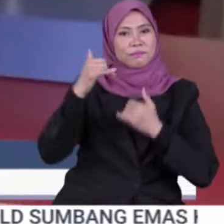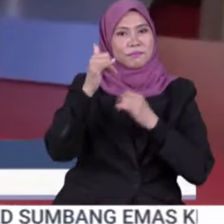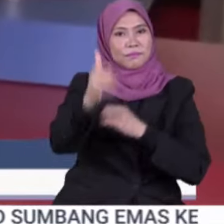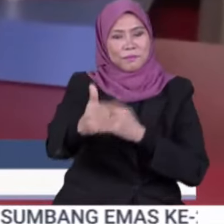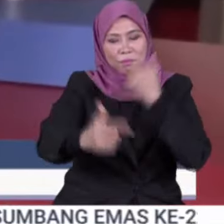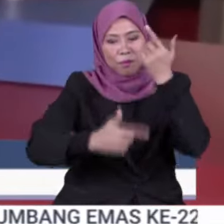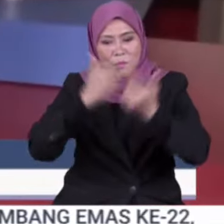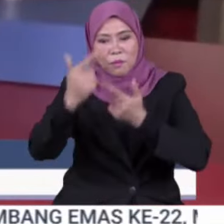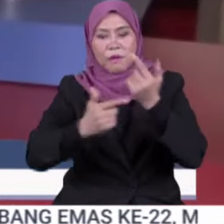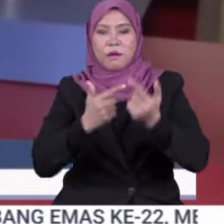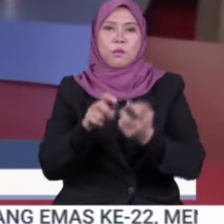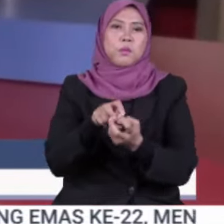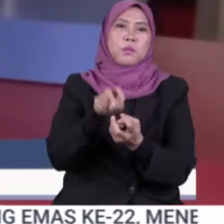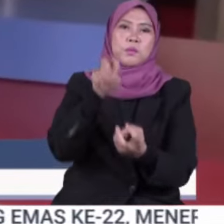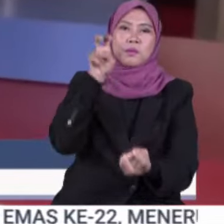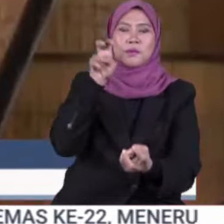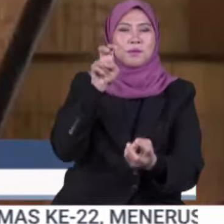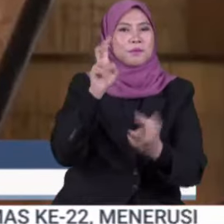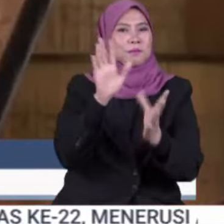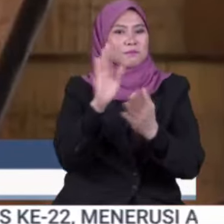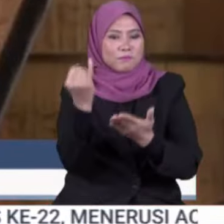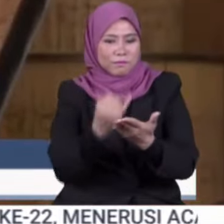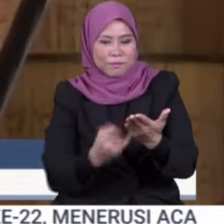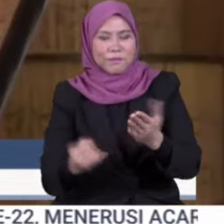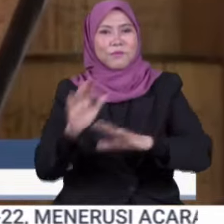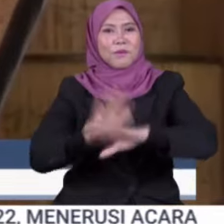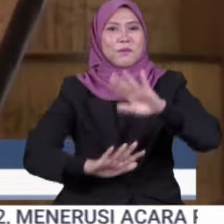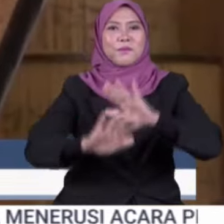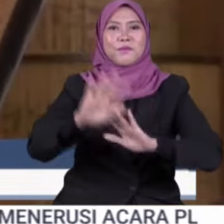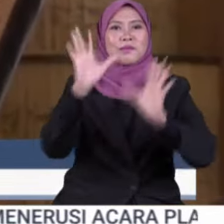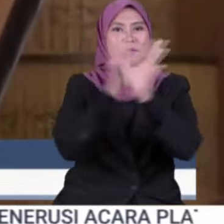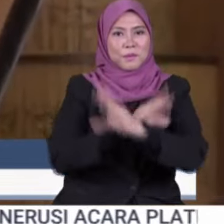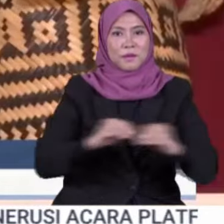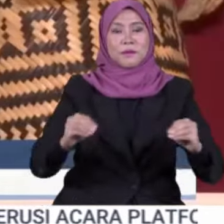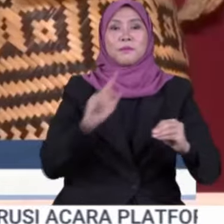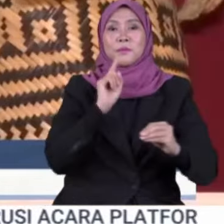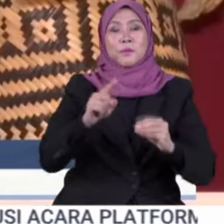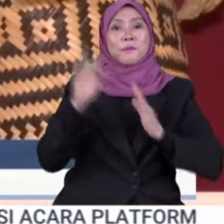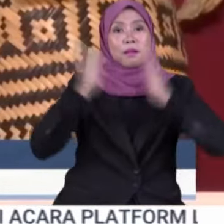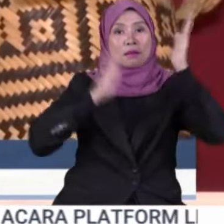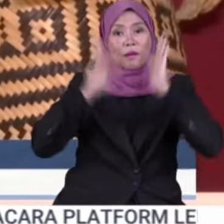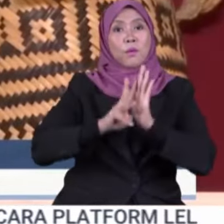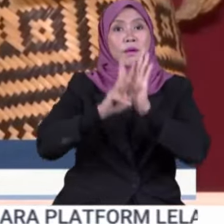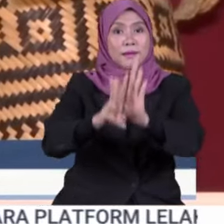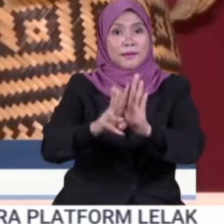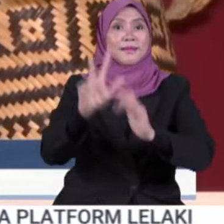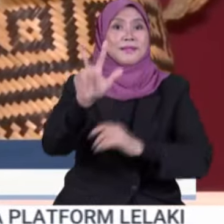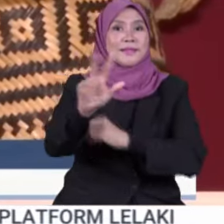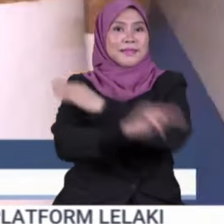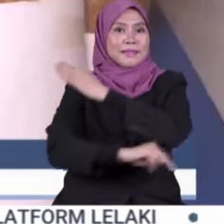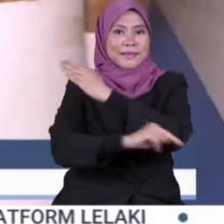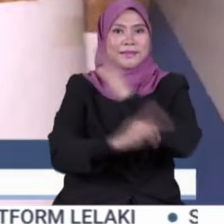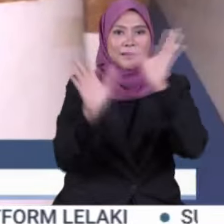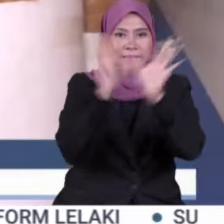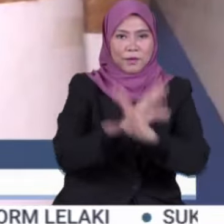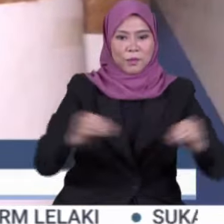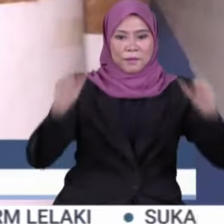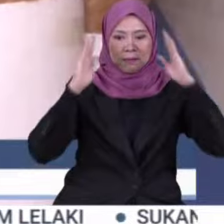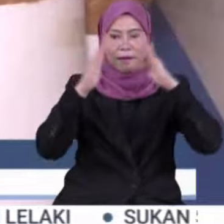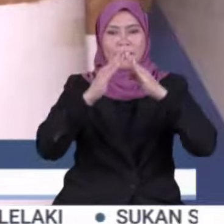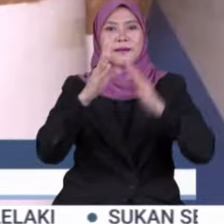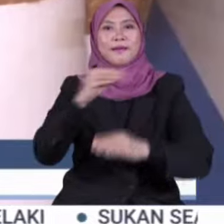serta turut mengagumi seni dan budaya Sarawak. Pada Minggu Craft London, Malaysia diwakili oleh tiga negeri iaitu Sarawak, Pahang